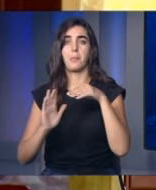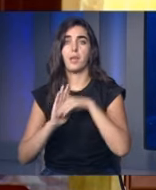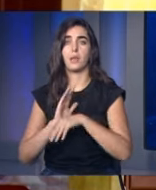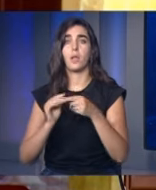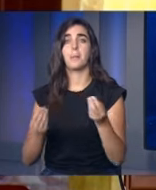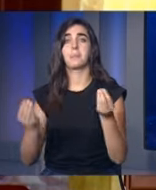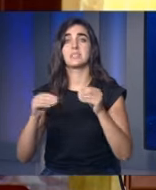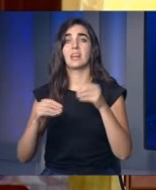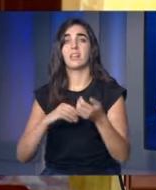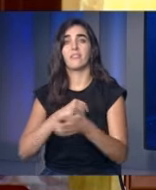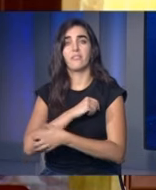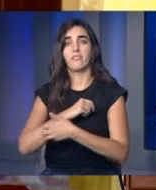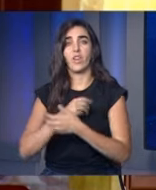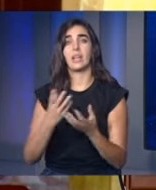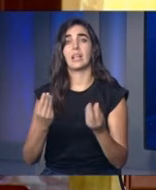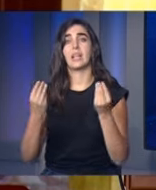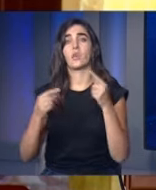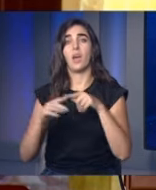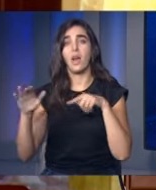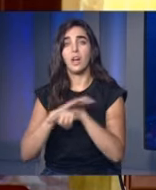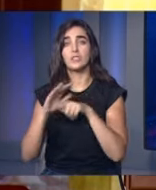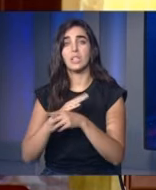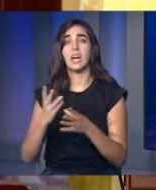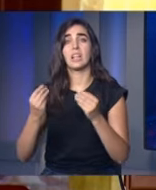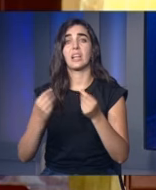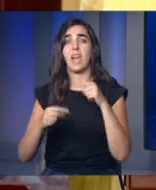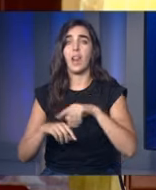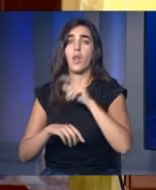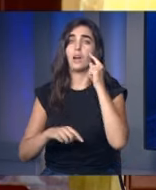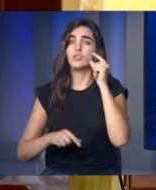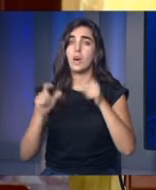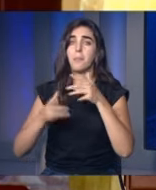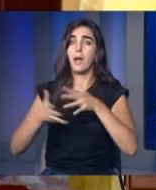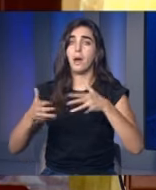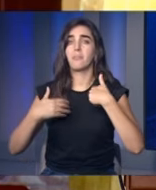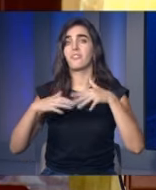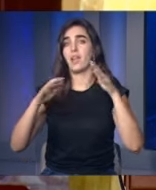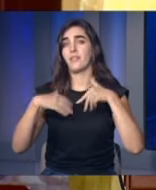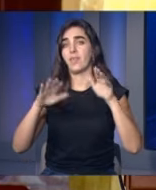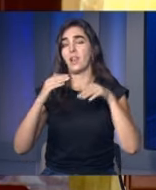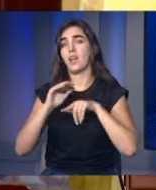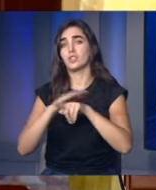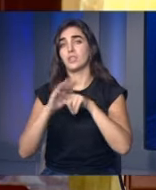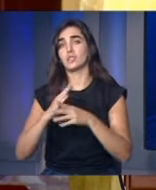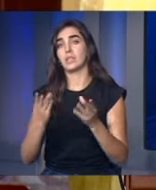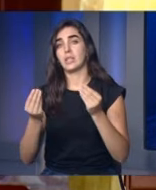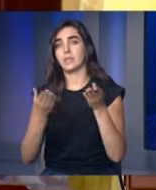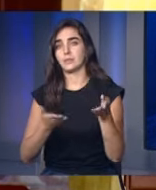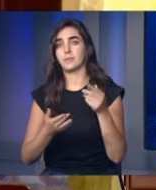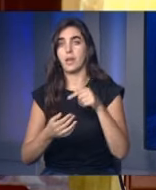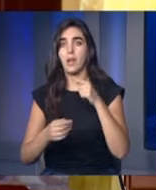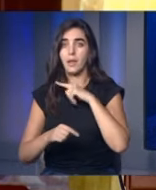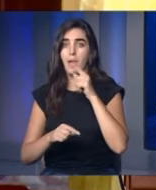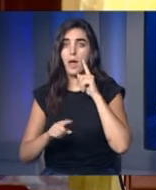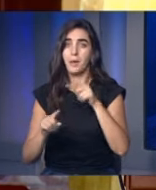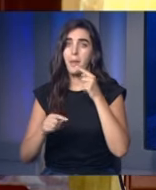بمؤسساته الدستورية وبالميثاق وبحالة الاقتصاد المنهار